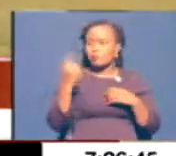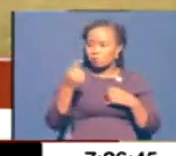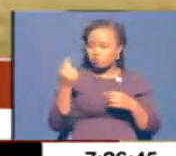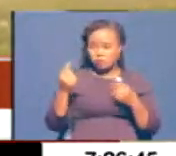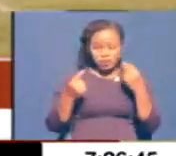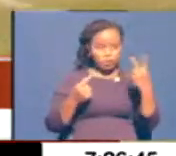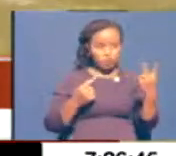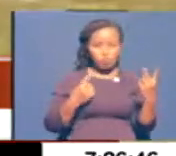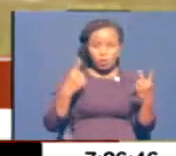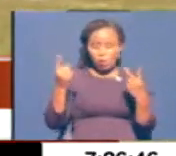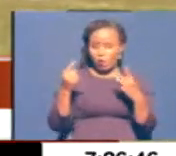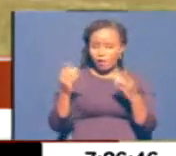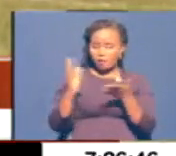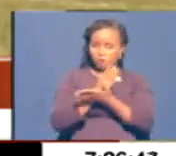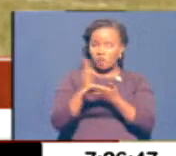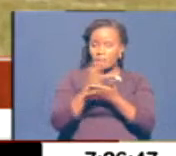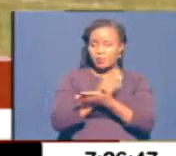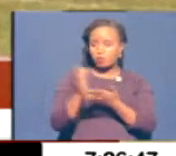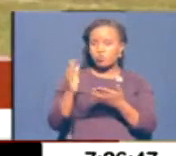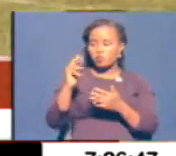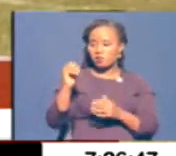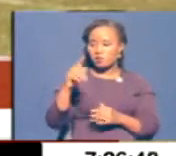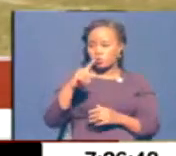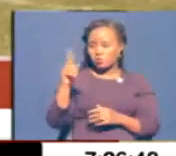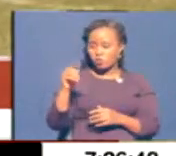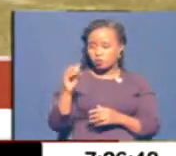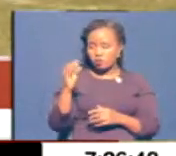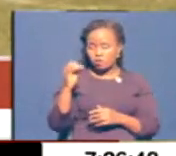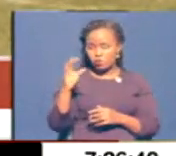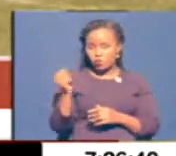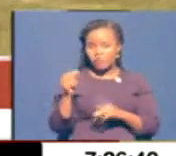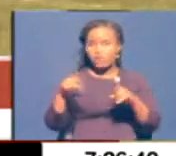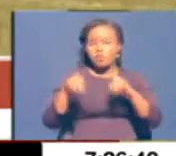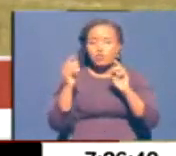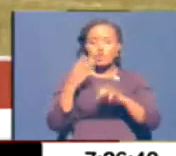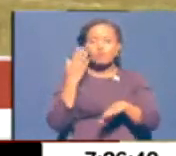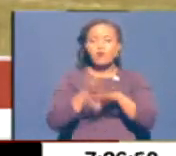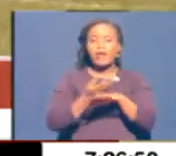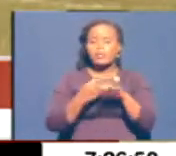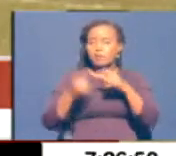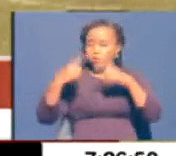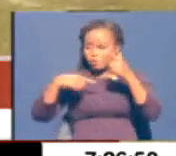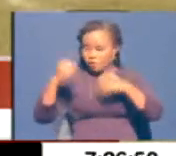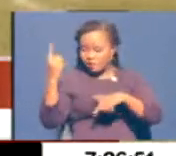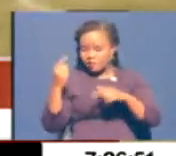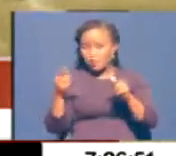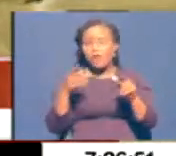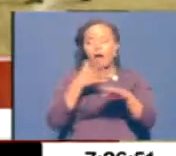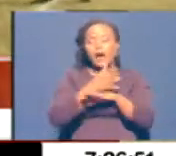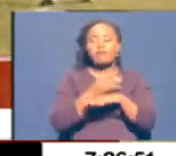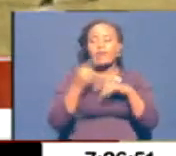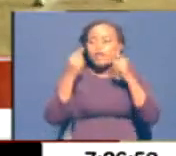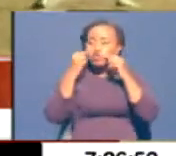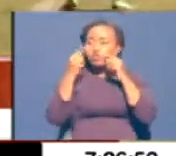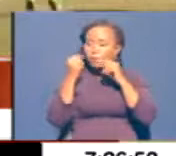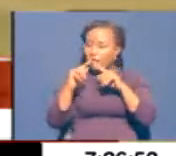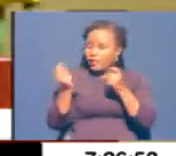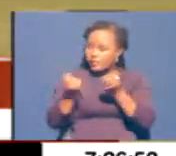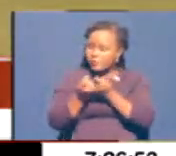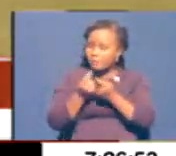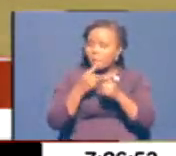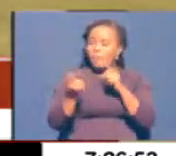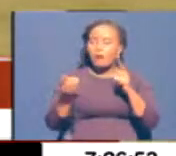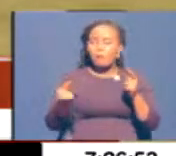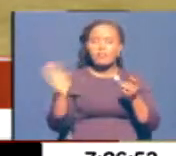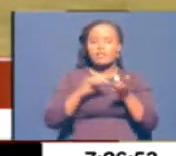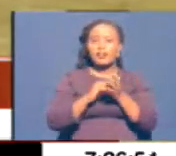ya Nzoia Sugar. Shami alishindwa kufunga katika mechi 2 zilizofuatia dhidi ya Wazito na Sofapaka, lakini akajirejeshea hadhi kwa kufunga